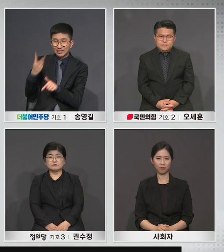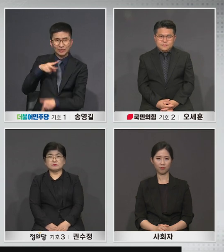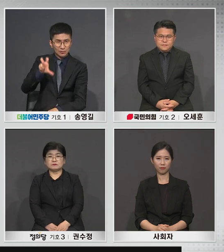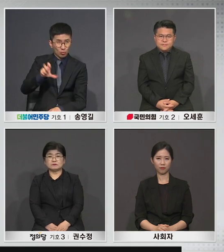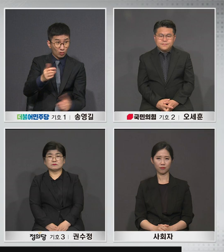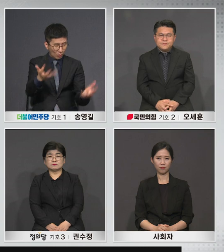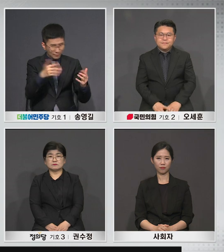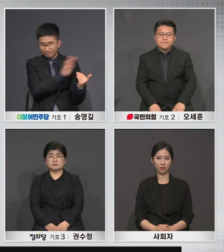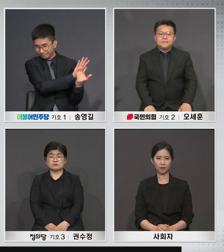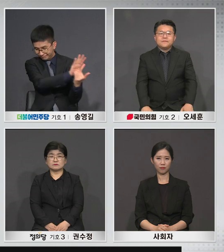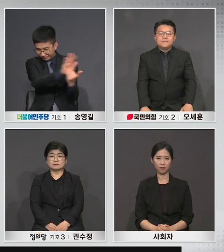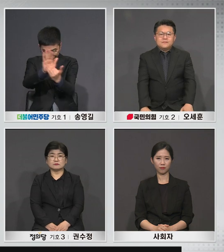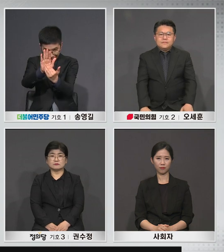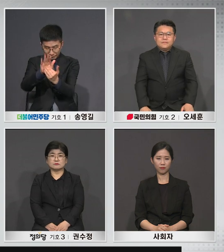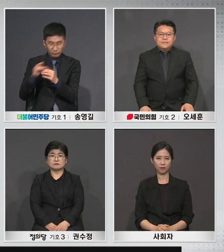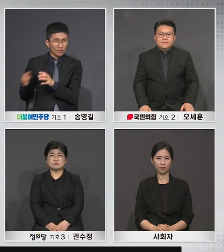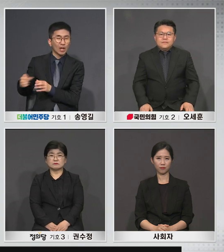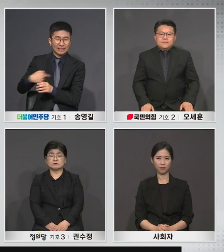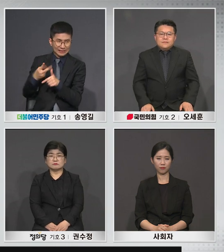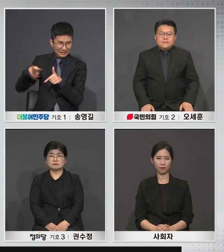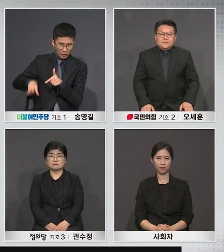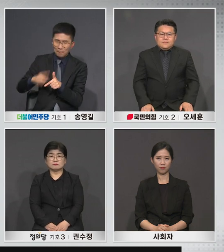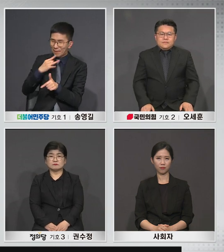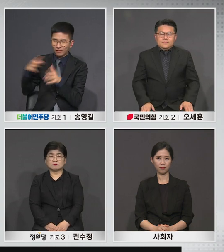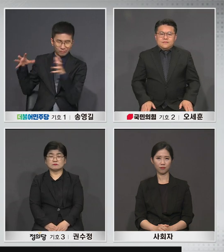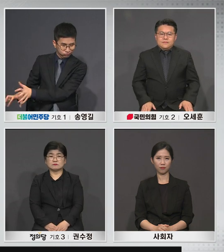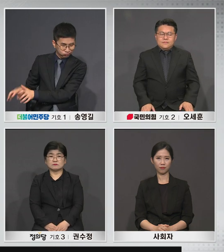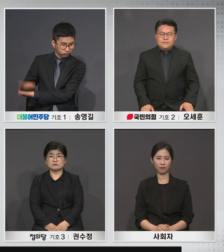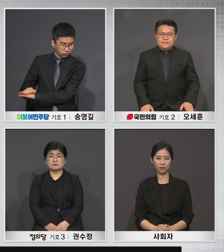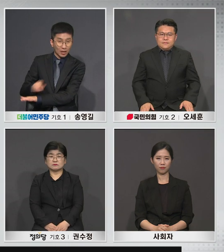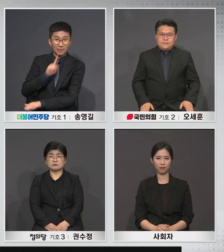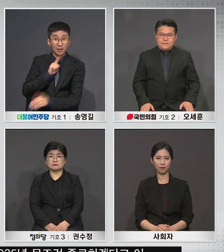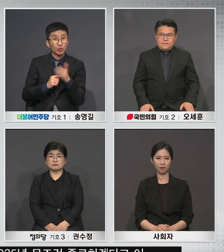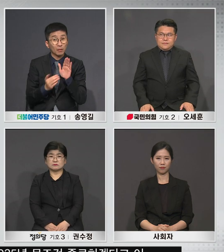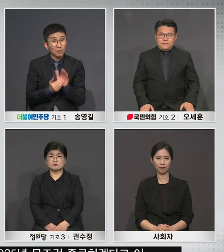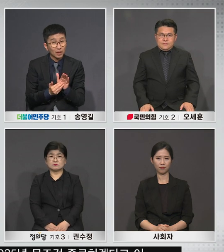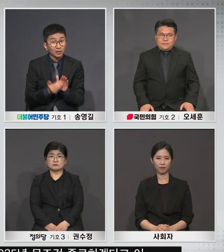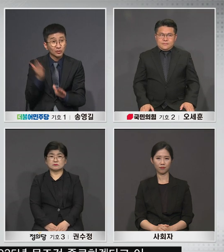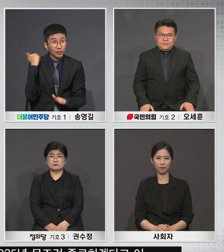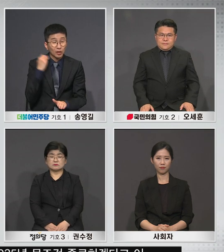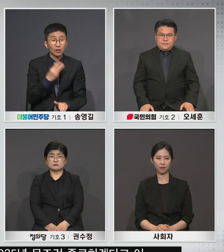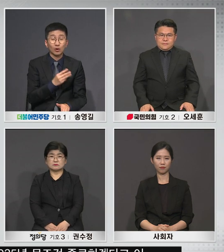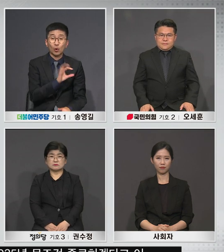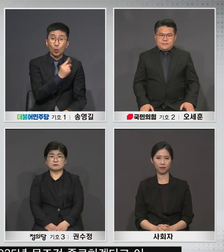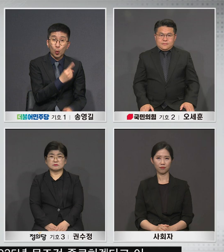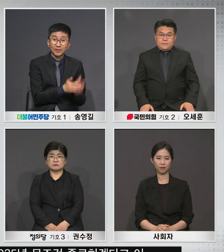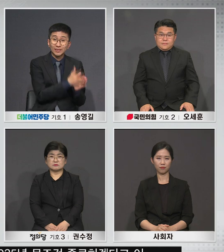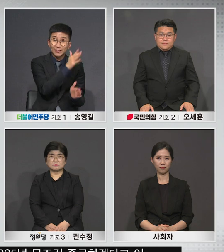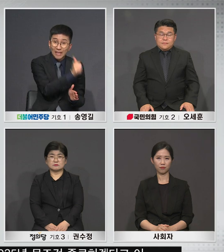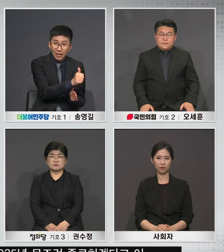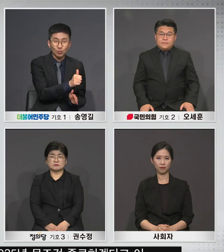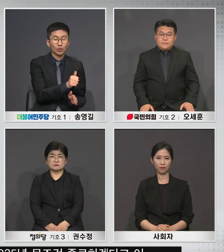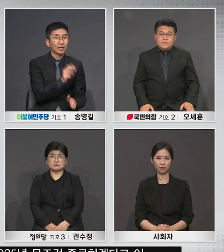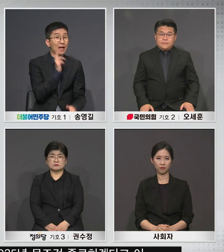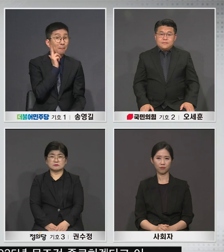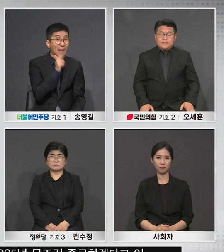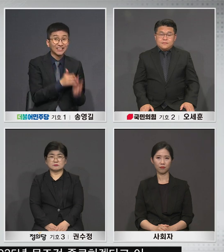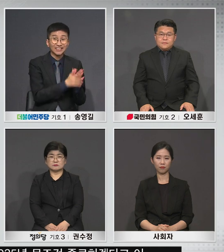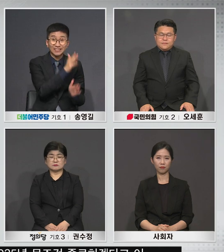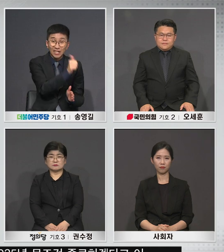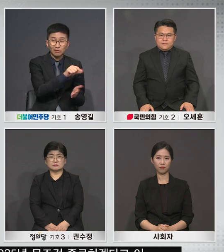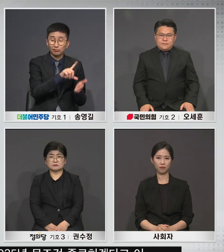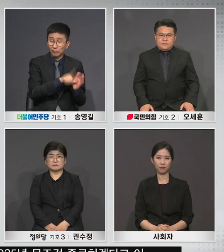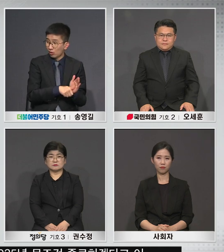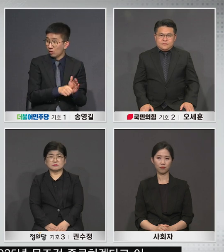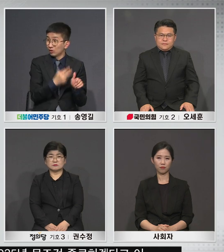종료하겠다고 이야기를 하고 있습니다. 그런데 우리 오세훈 시장 계실 때나 박원순 시장 때는 거기가 아직도 여유 공간이 있으니까 어떻게